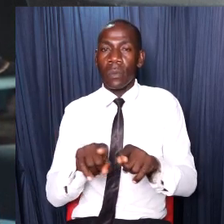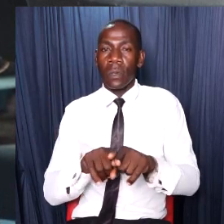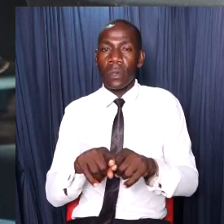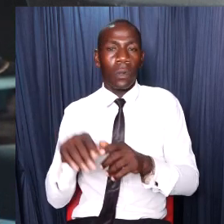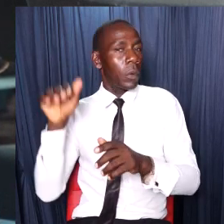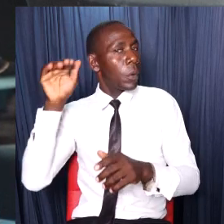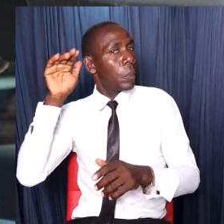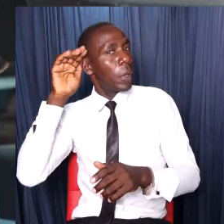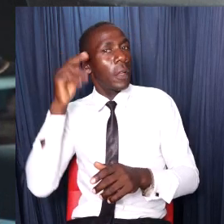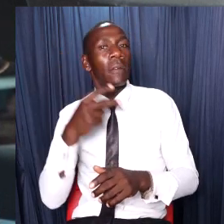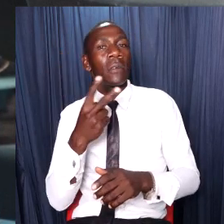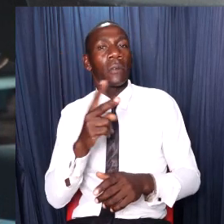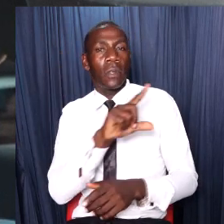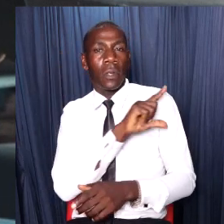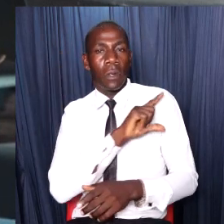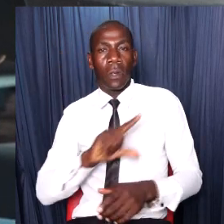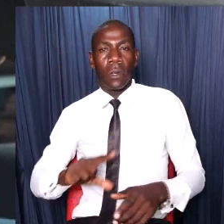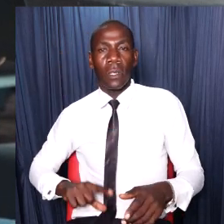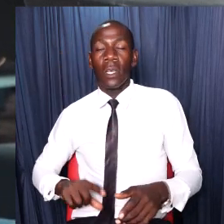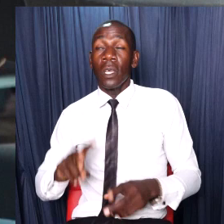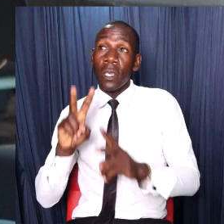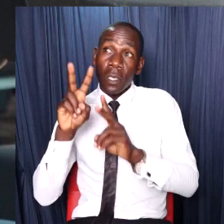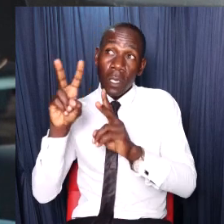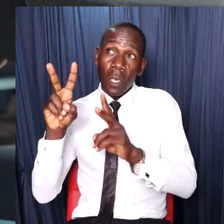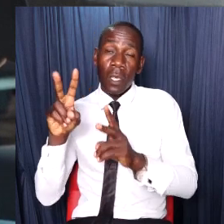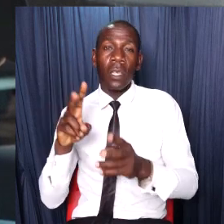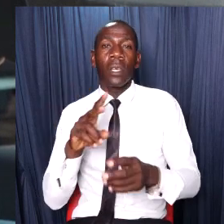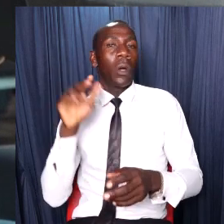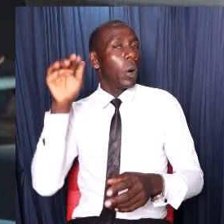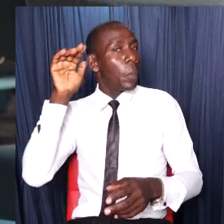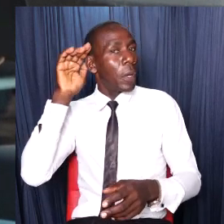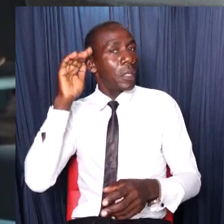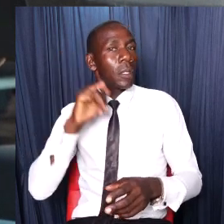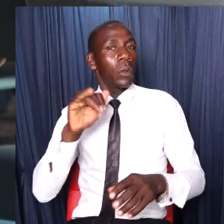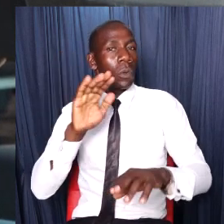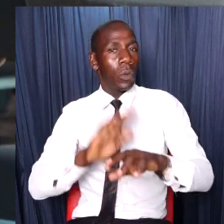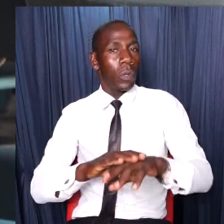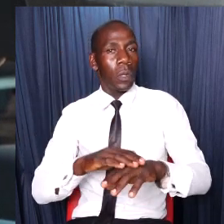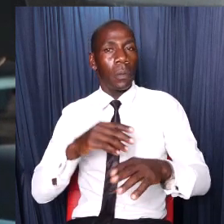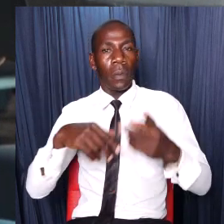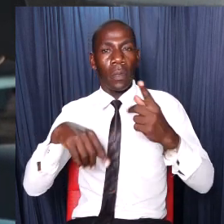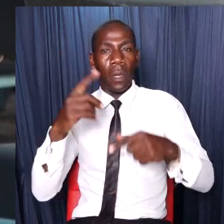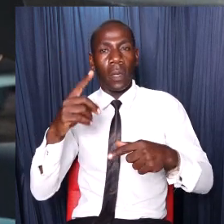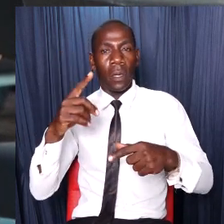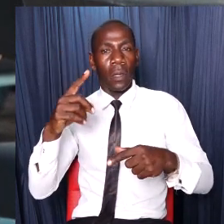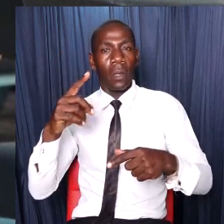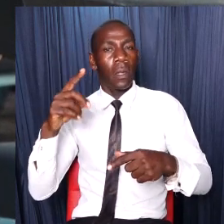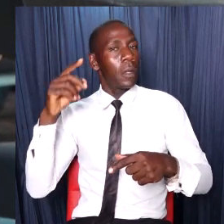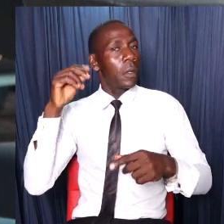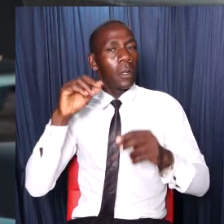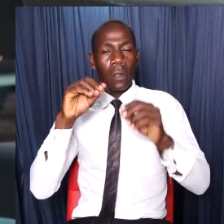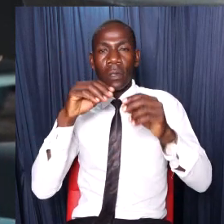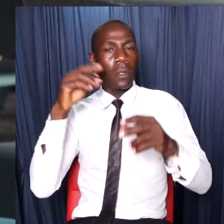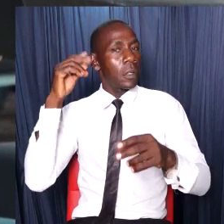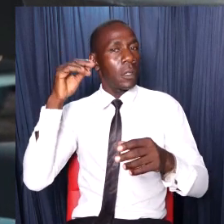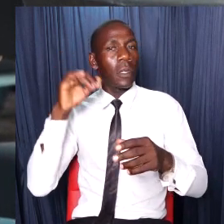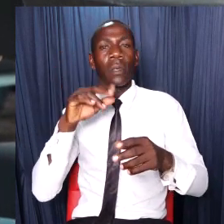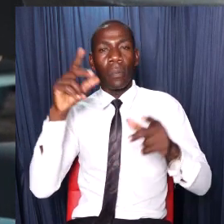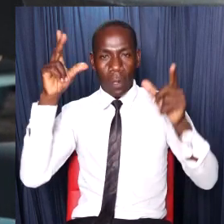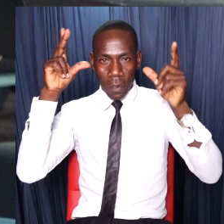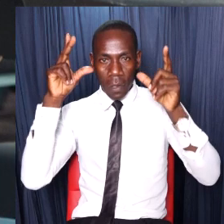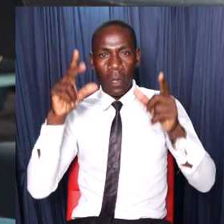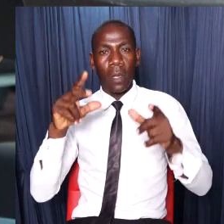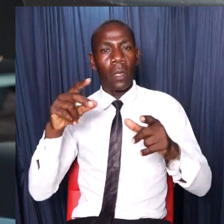na kutii sauti ya Bwana? Angalia, kutii ni bora kuliko dhabihu, na kusikia kuliko mafuta ya